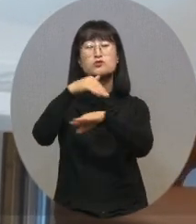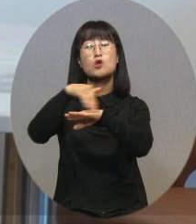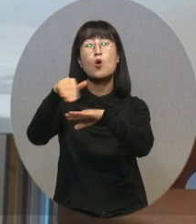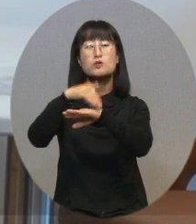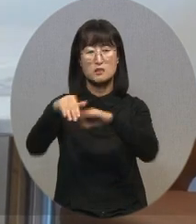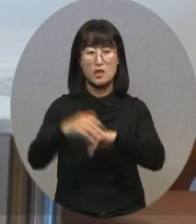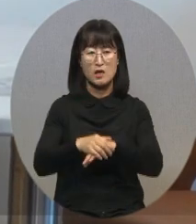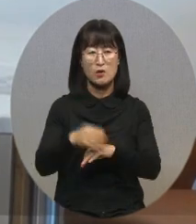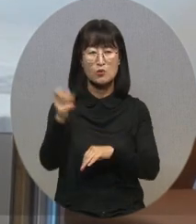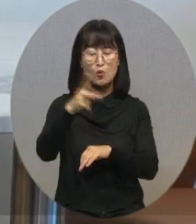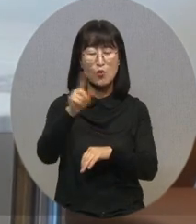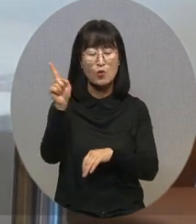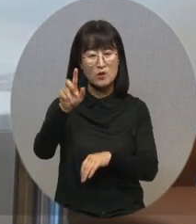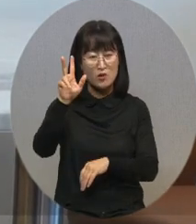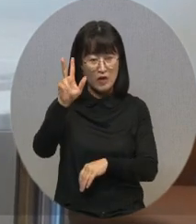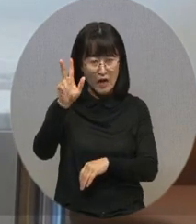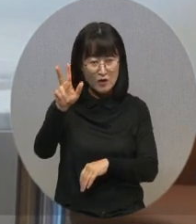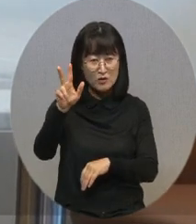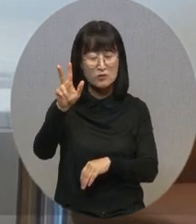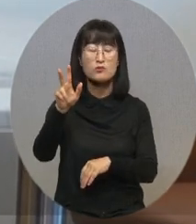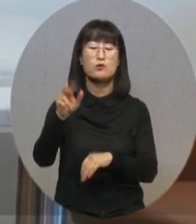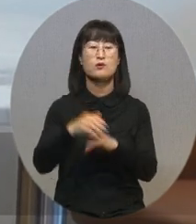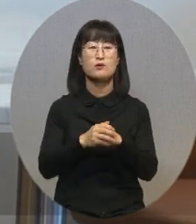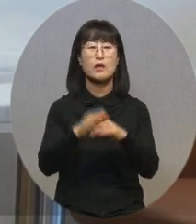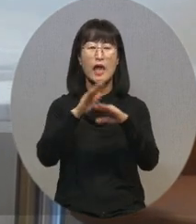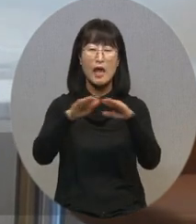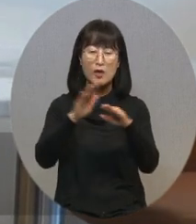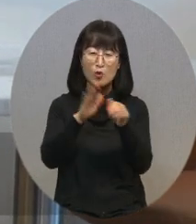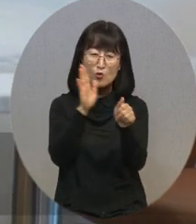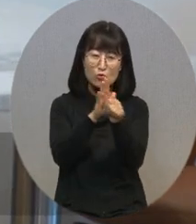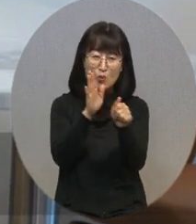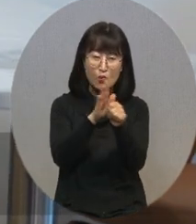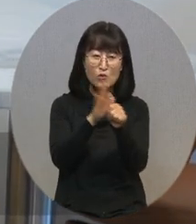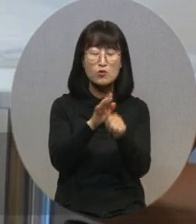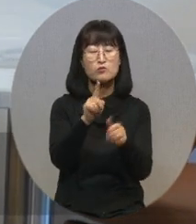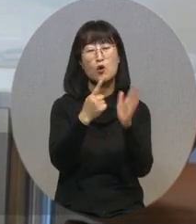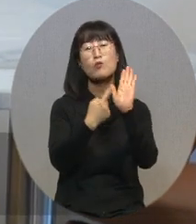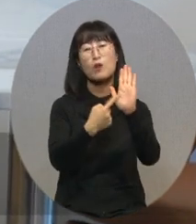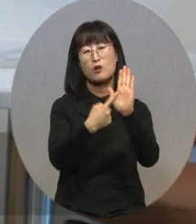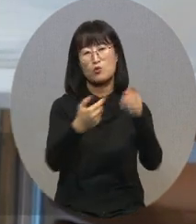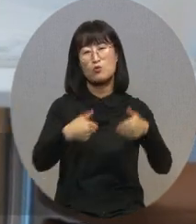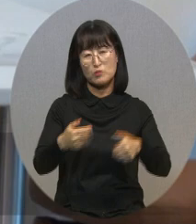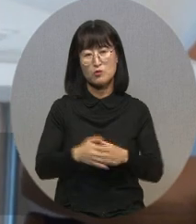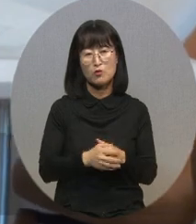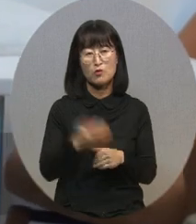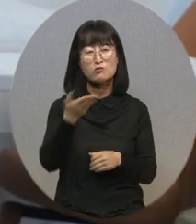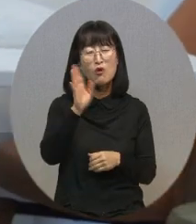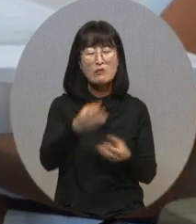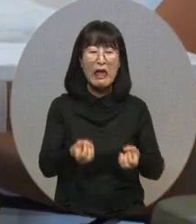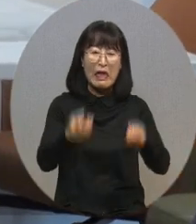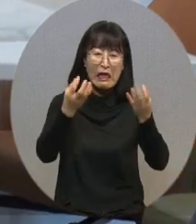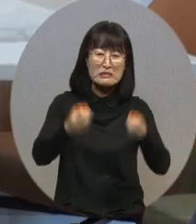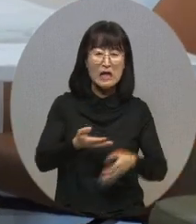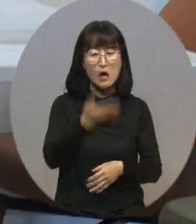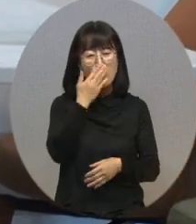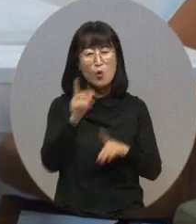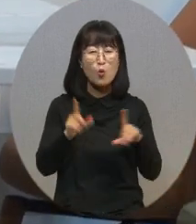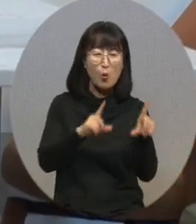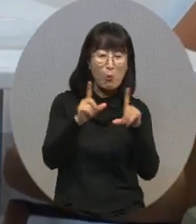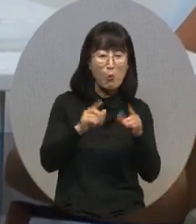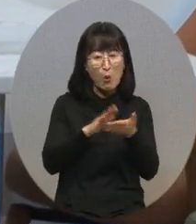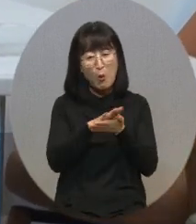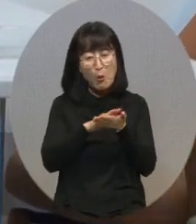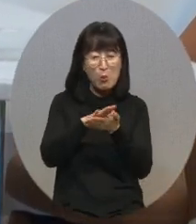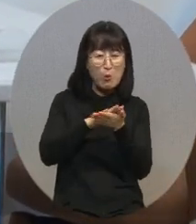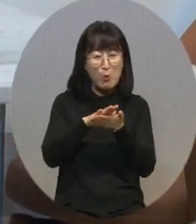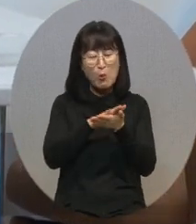쪽에 활발한 활동을 좀 해야 되는데 이런 행사 위주로 해가지고 어떤 뭐 먹고 놀고 이런 행사 위주로